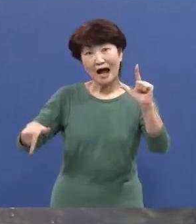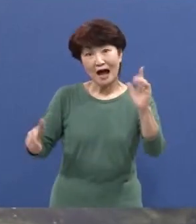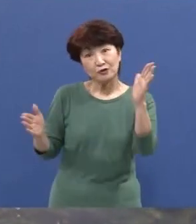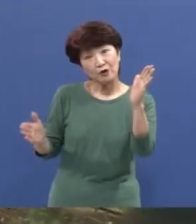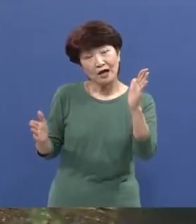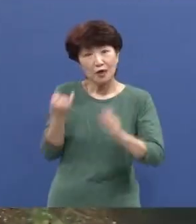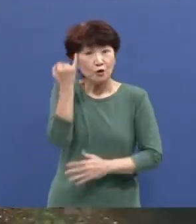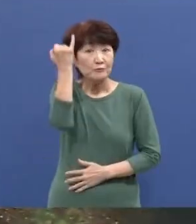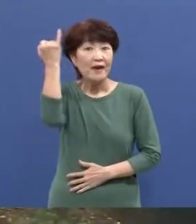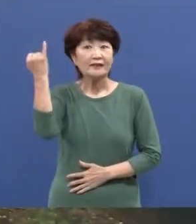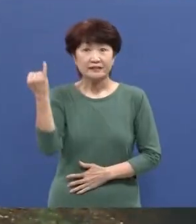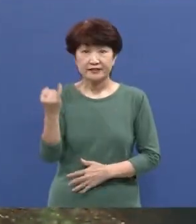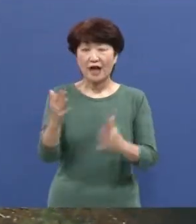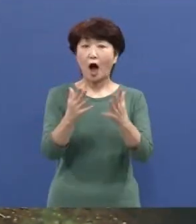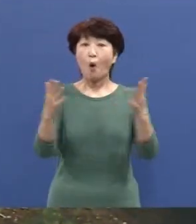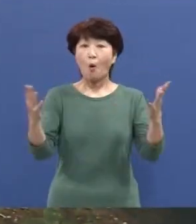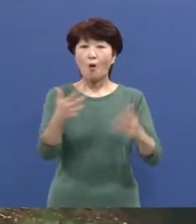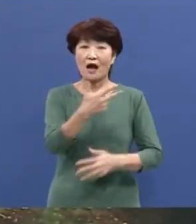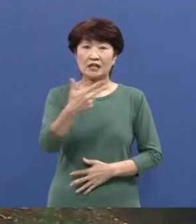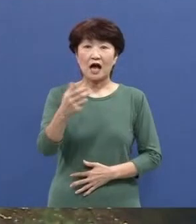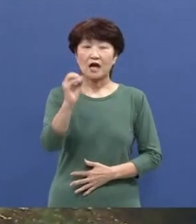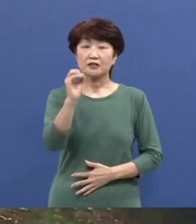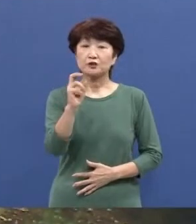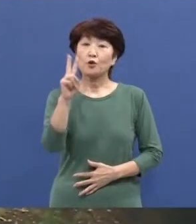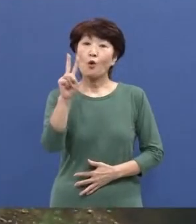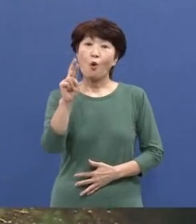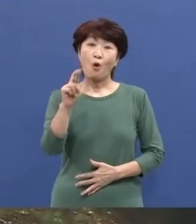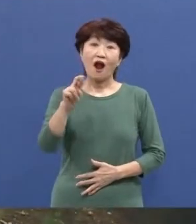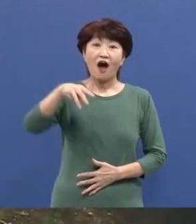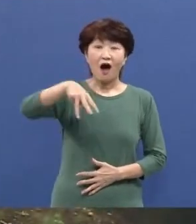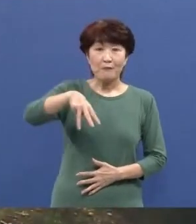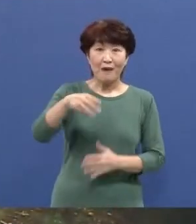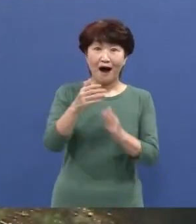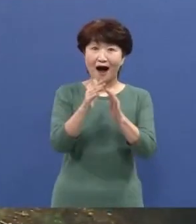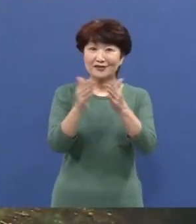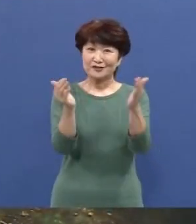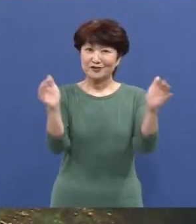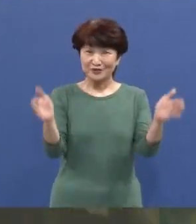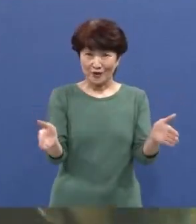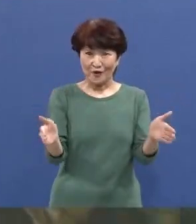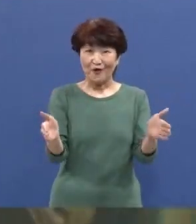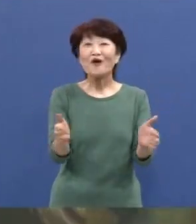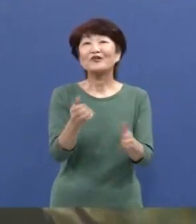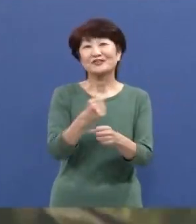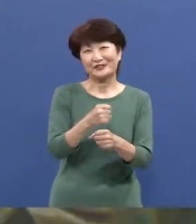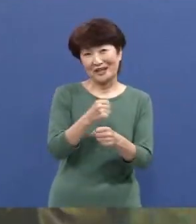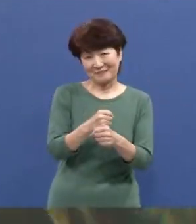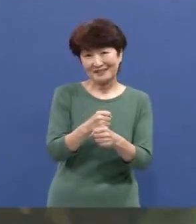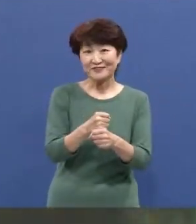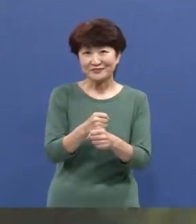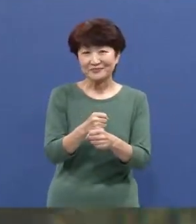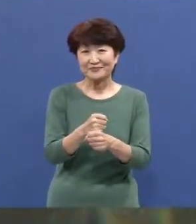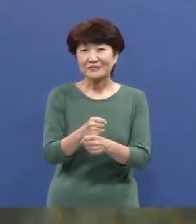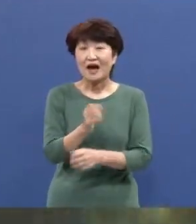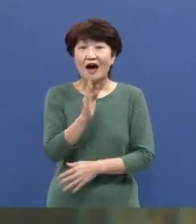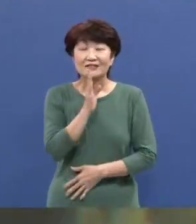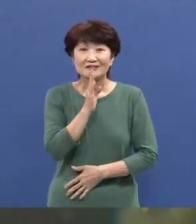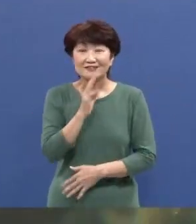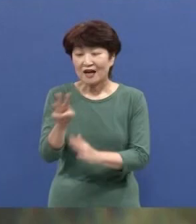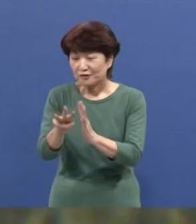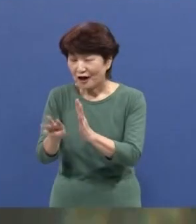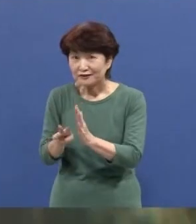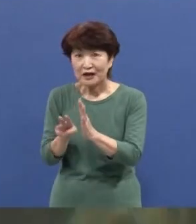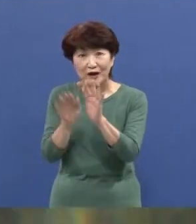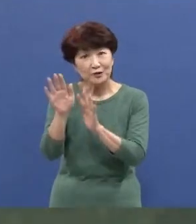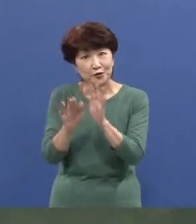型ジオラマ水槽になっています。 芥川を再現して魚たちが芥川で生活する様子